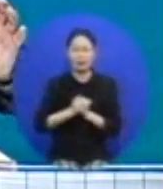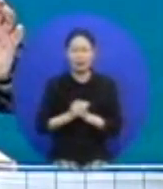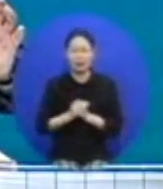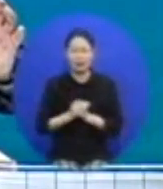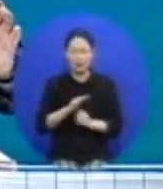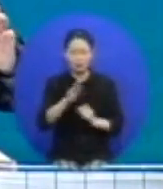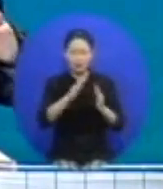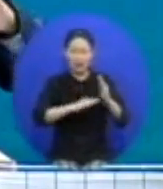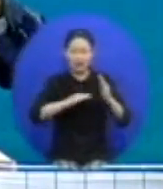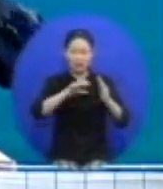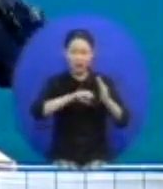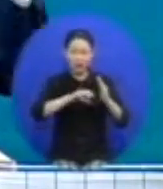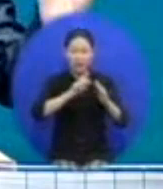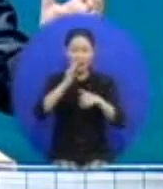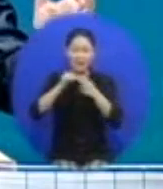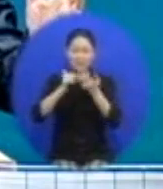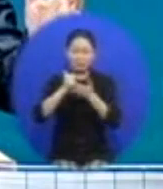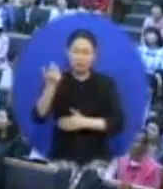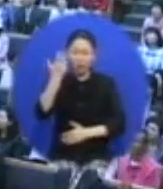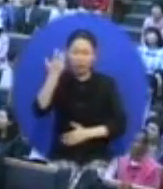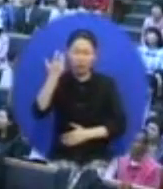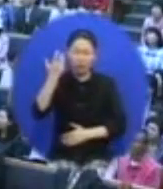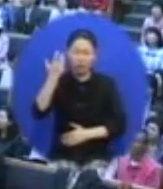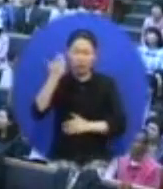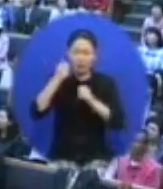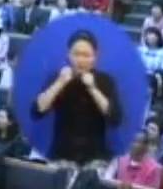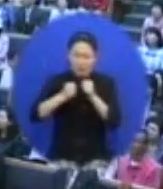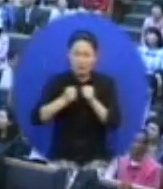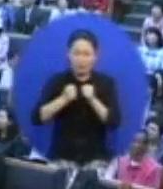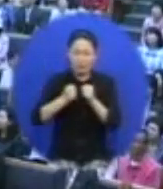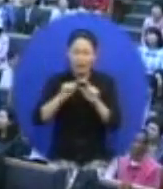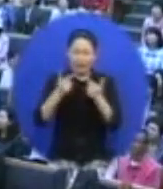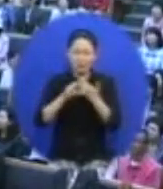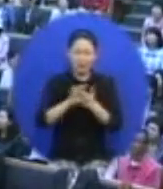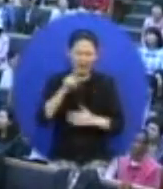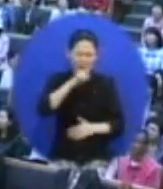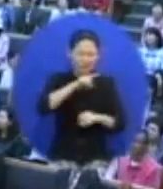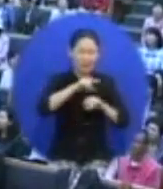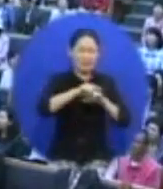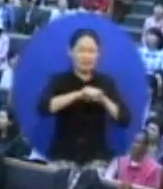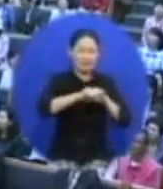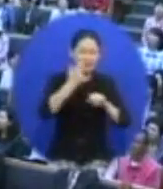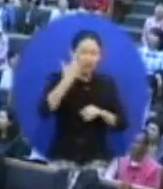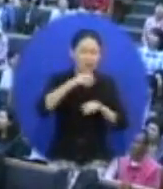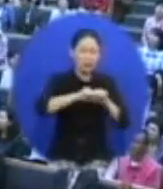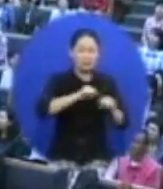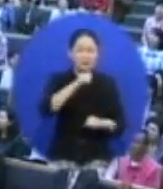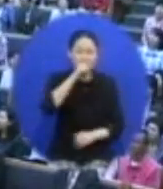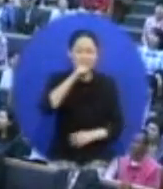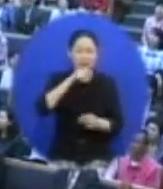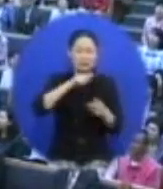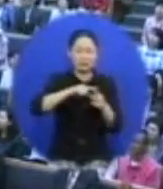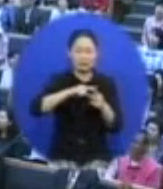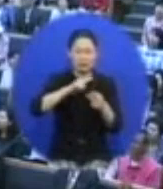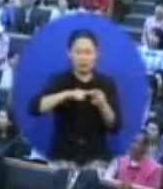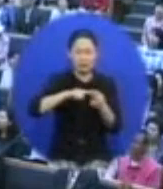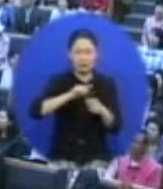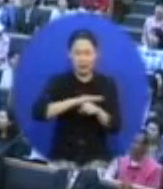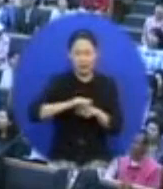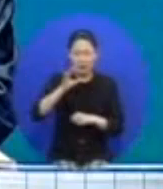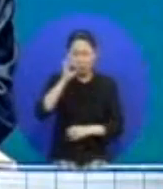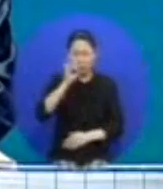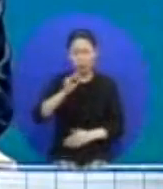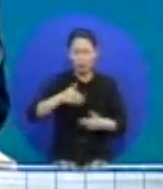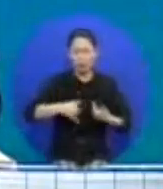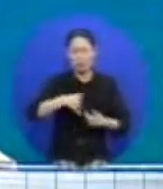우리 가정에 하나님의 성령이 되고 있는지 아니면 악한 영이 역사하고 있는 지를 잘 모셔야 합니다